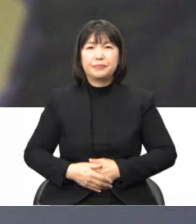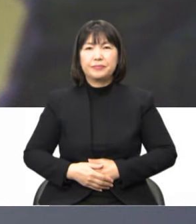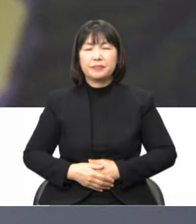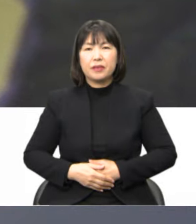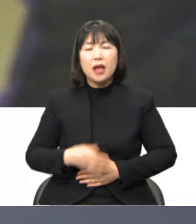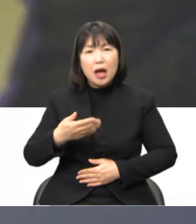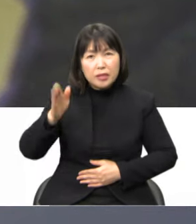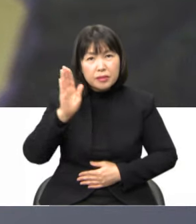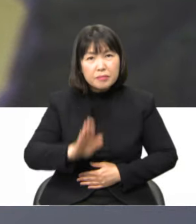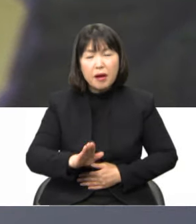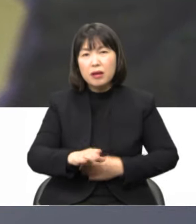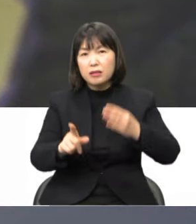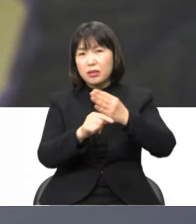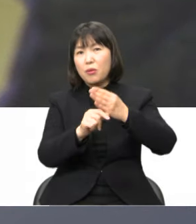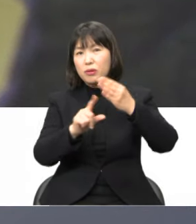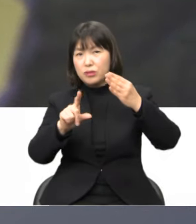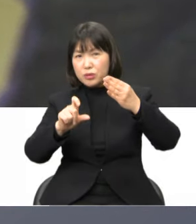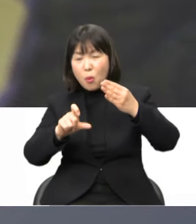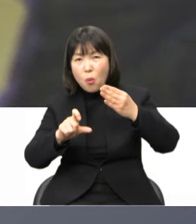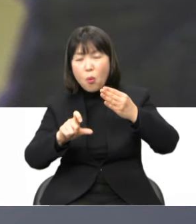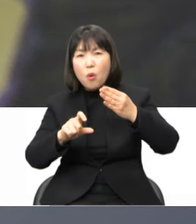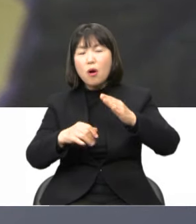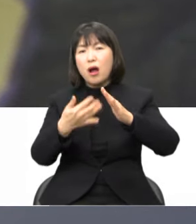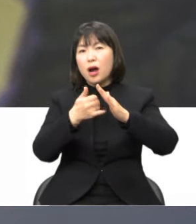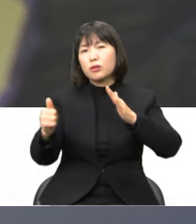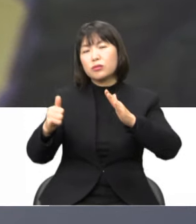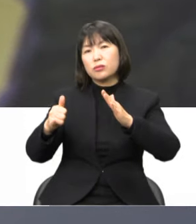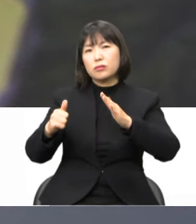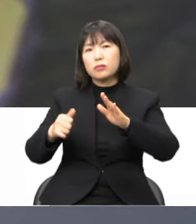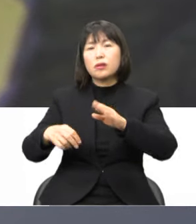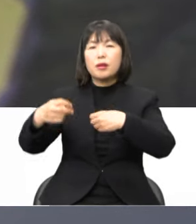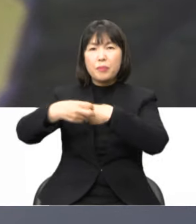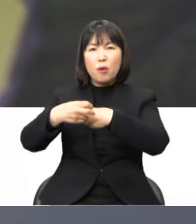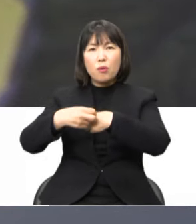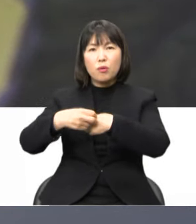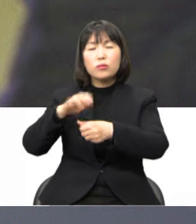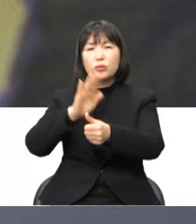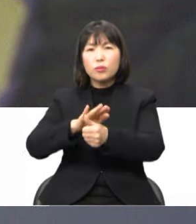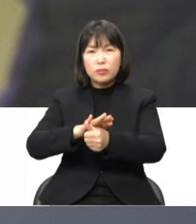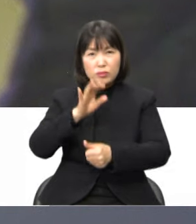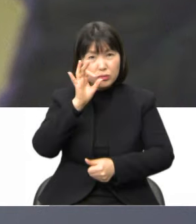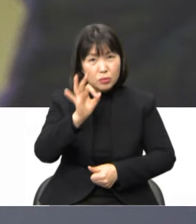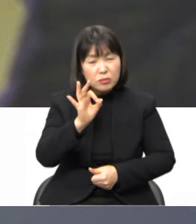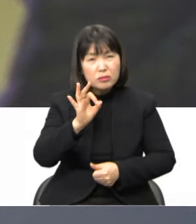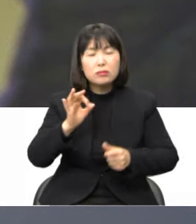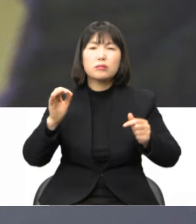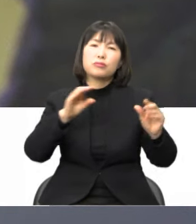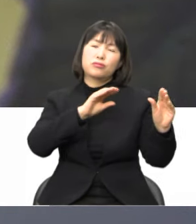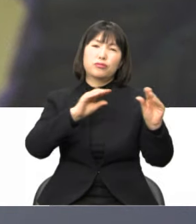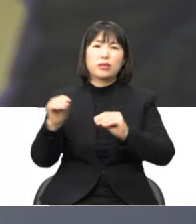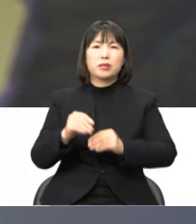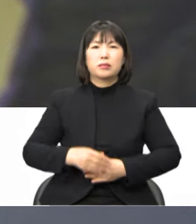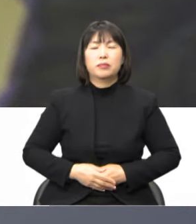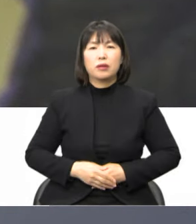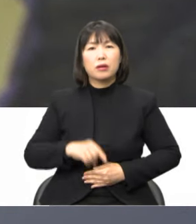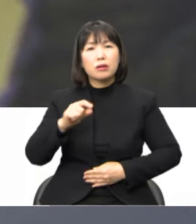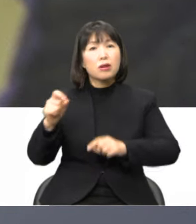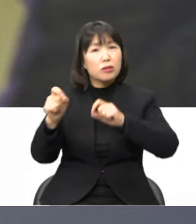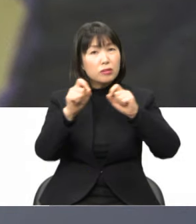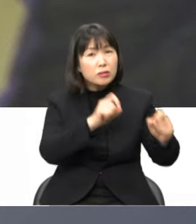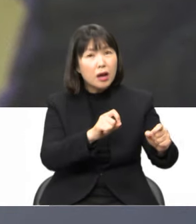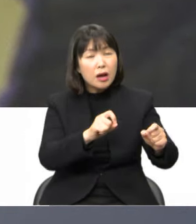앞두고 유가족들에 대한 의료비 지원이 중단됐습니다 이런 가운데 이들의 의료비 지원 기한을 연장하는